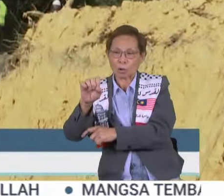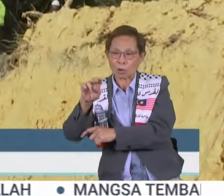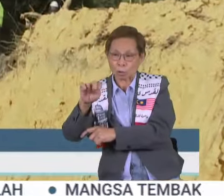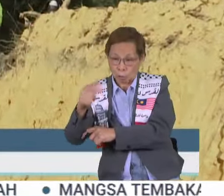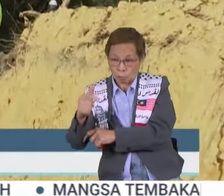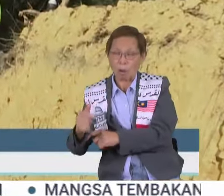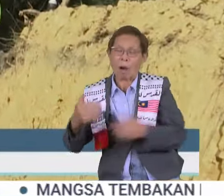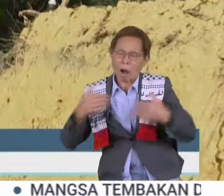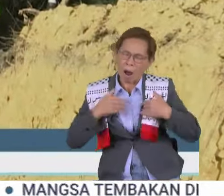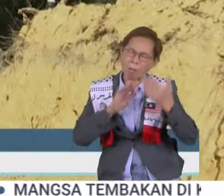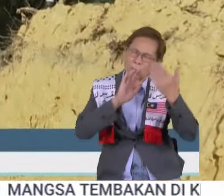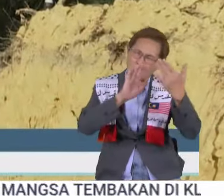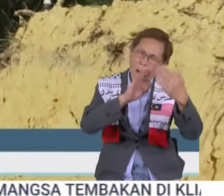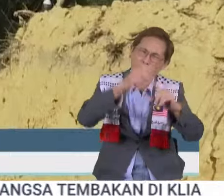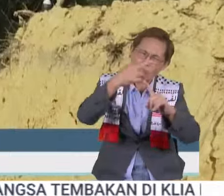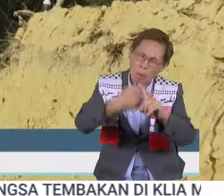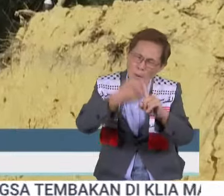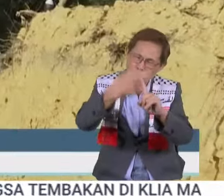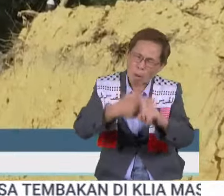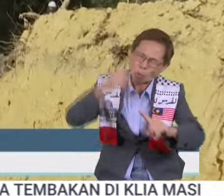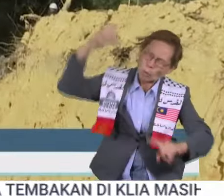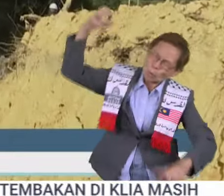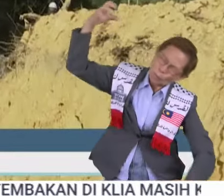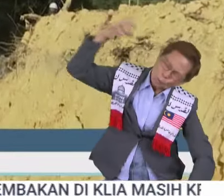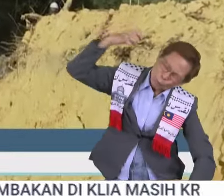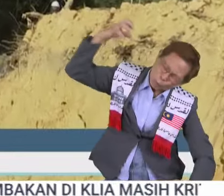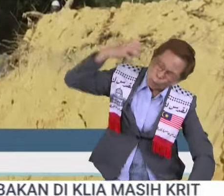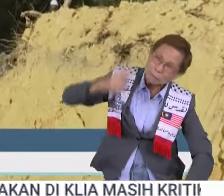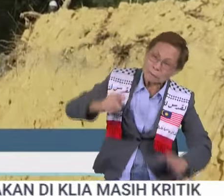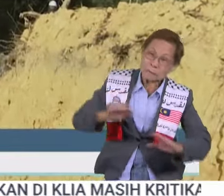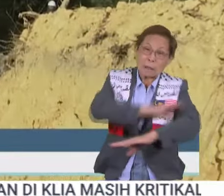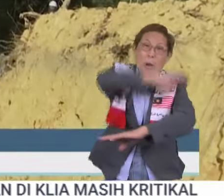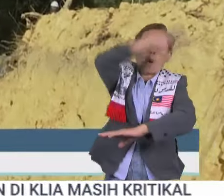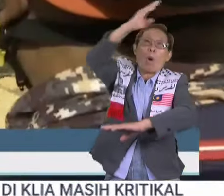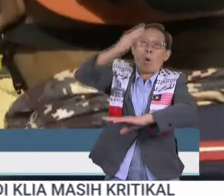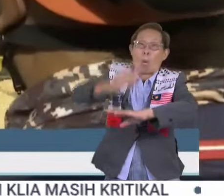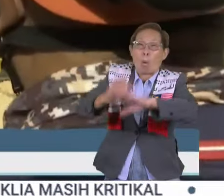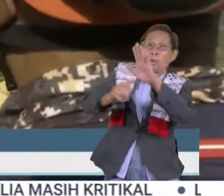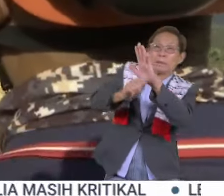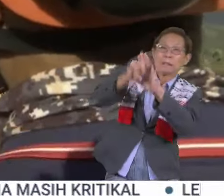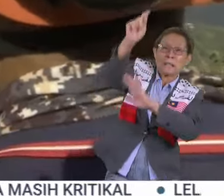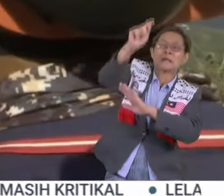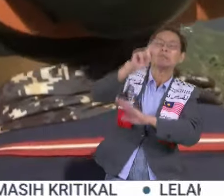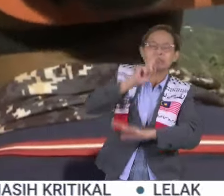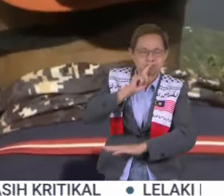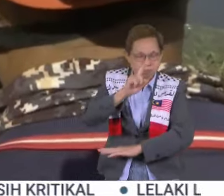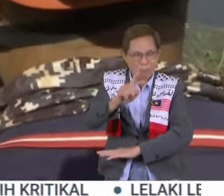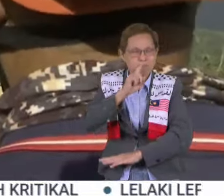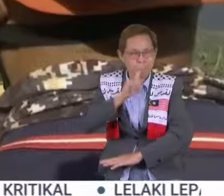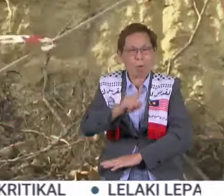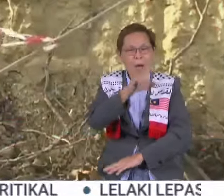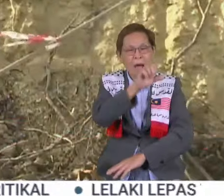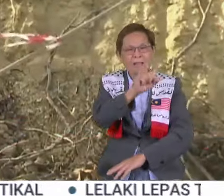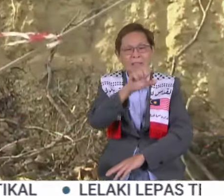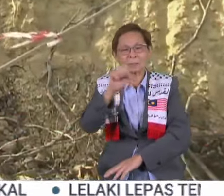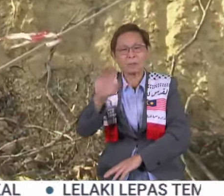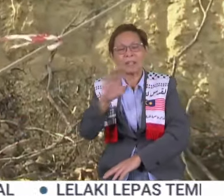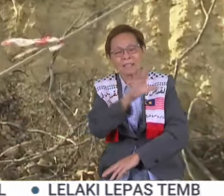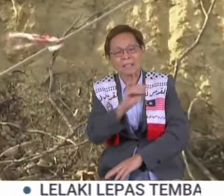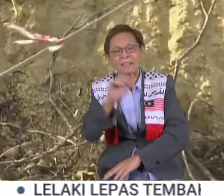Meskipun berhadapan dengan bulan Ramadan di bawah panas terik dan di kawasan tinggi Banjaran Kroka, ternyata usaha SASB dan